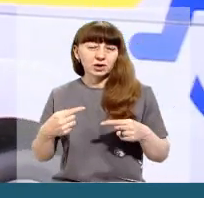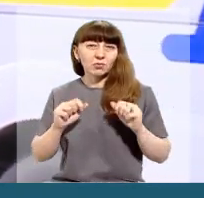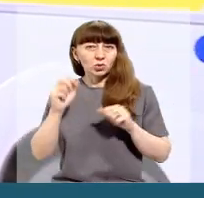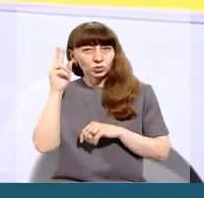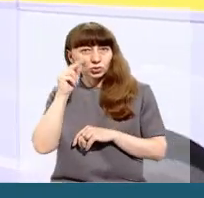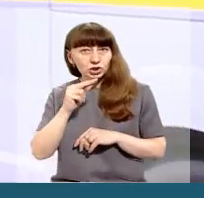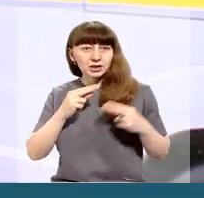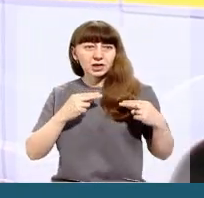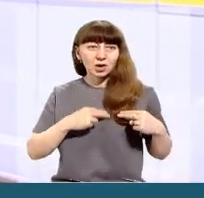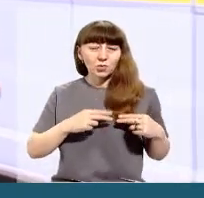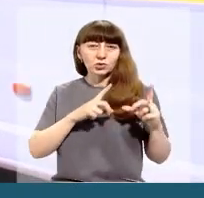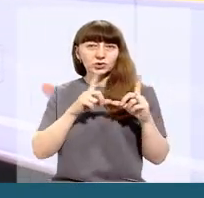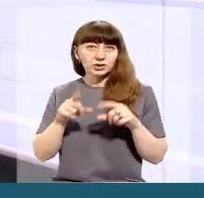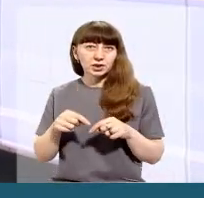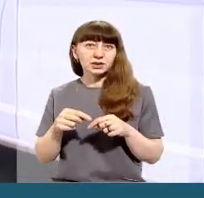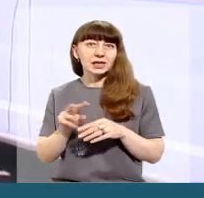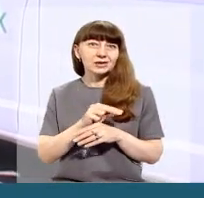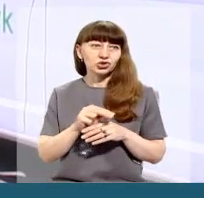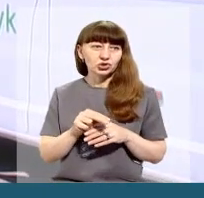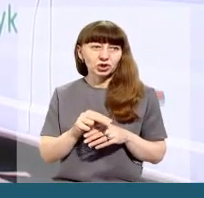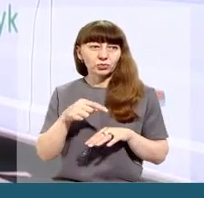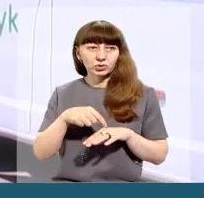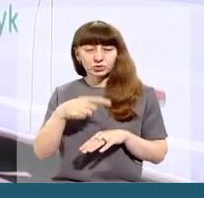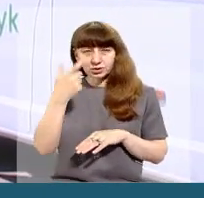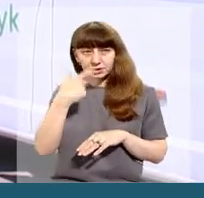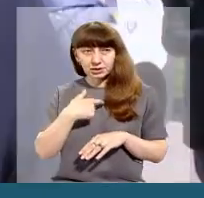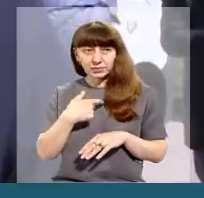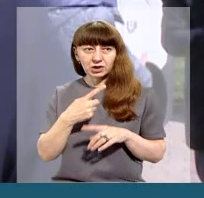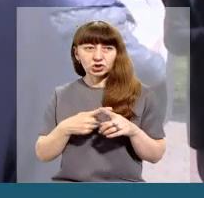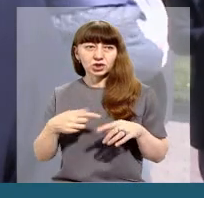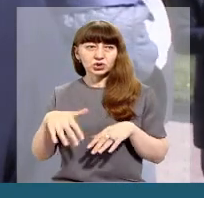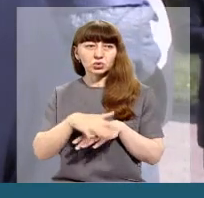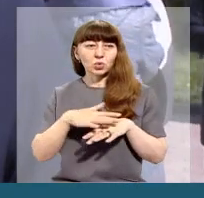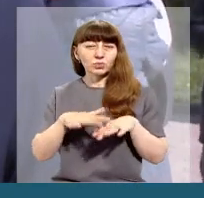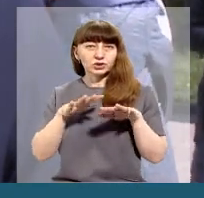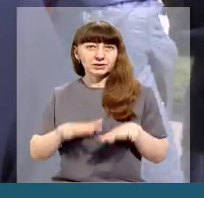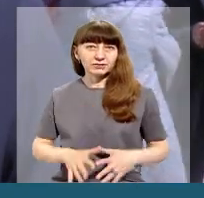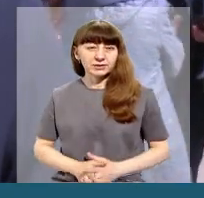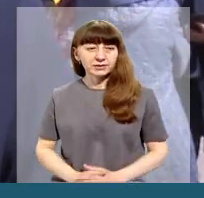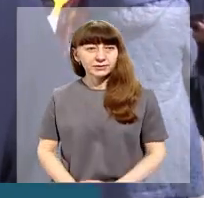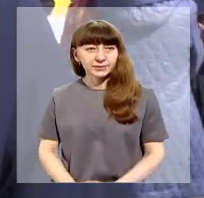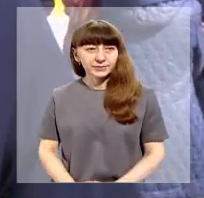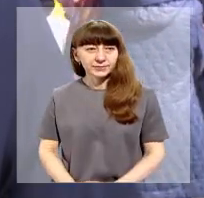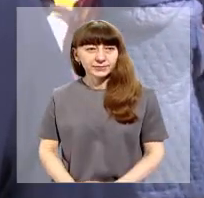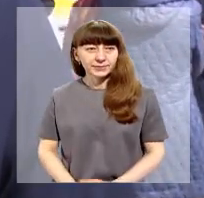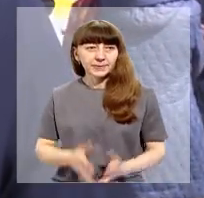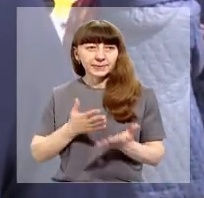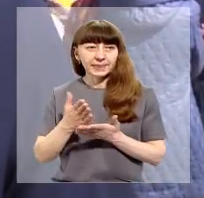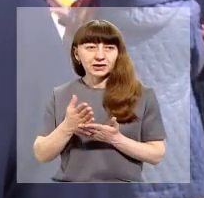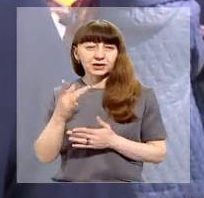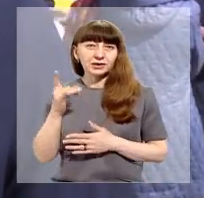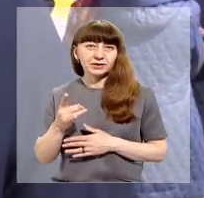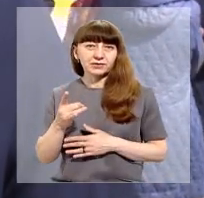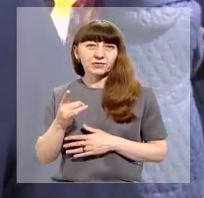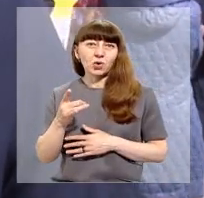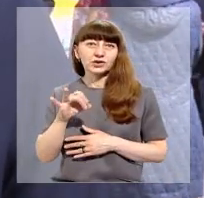ездить на процедуры, да и просто выйти из дома и почувствовать себя частью социума. К сожалению, согласно законодательству, служба инватакси осуществляется